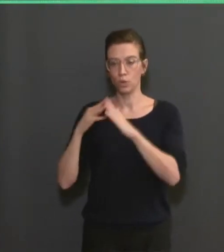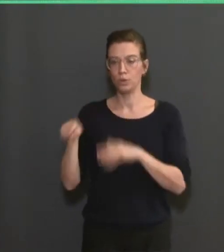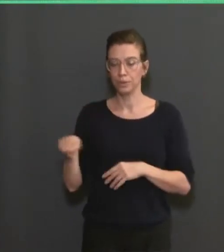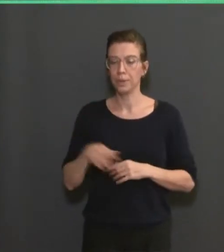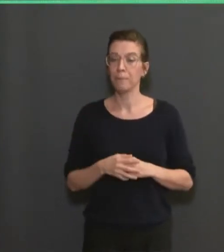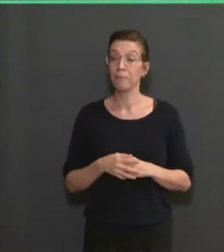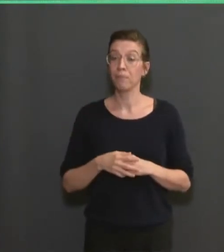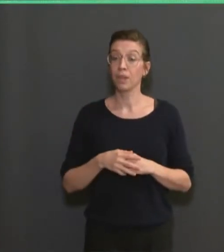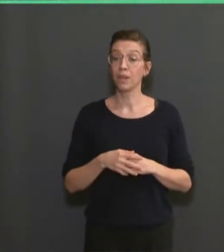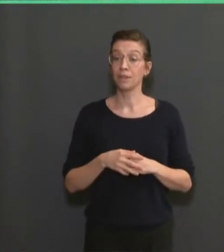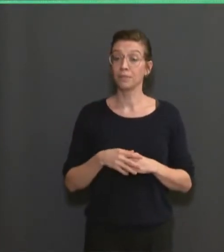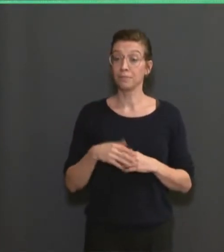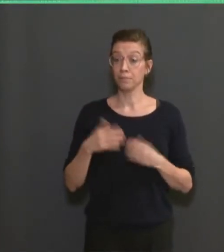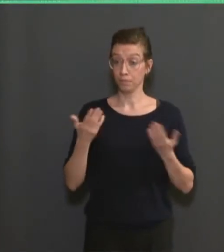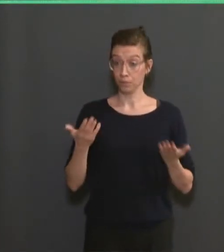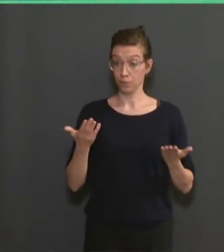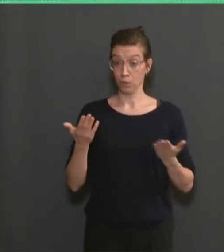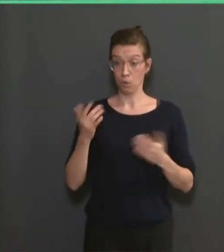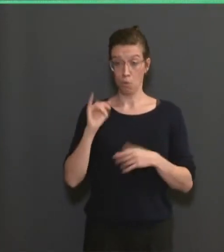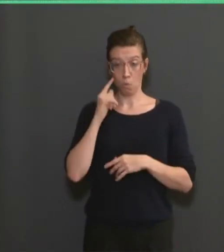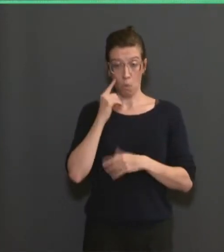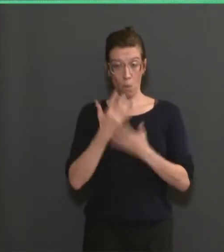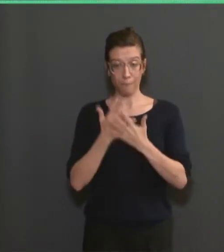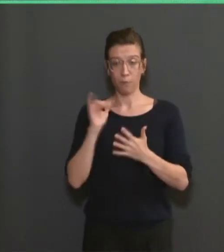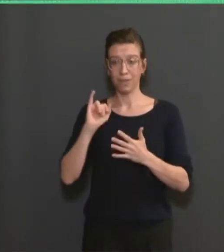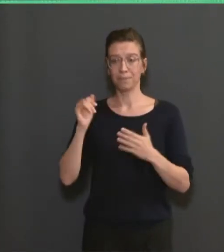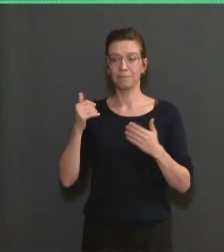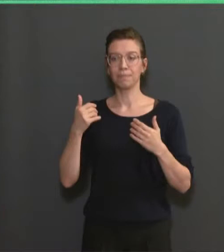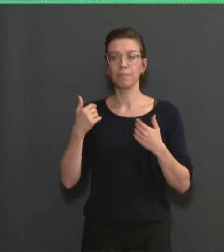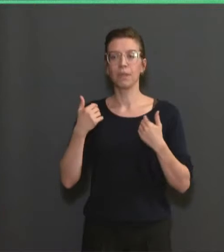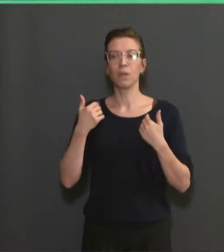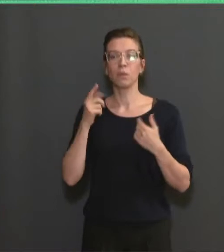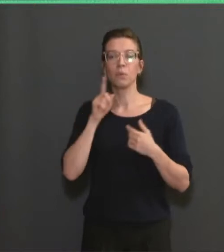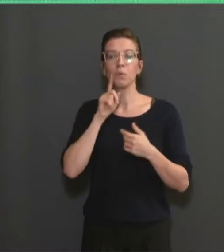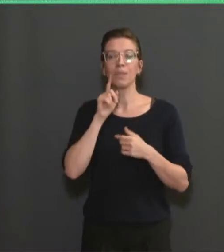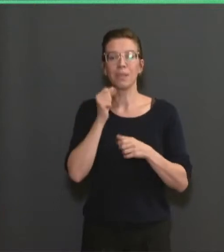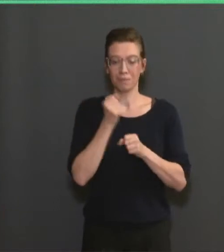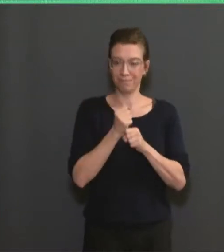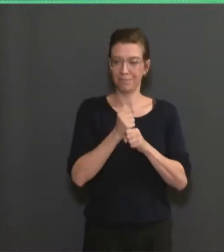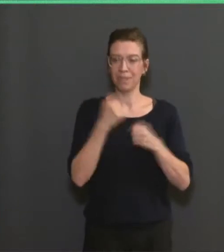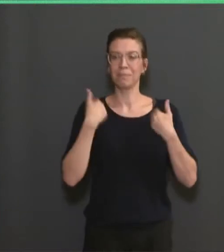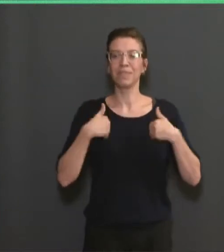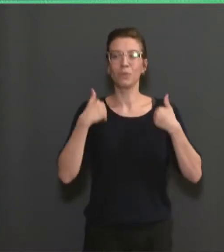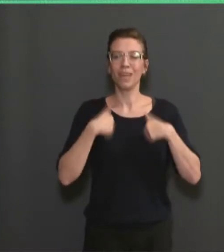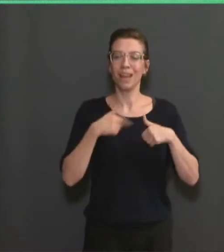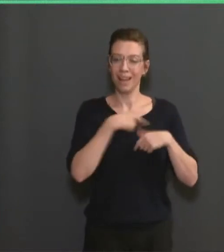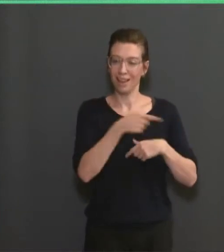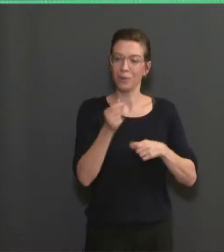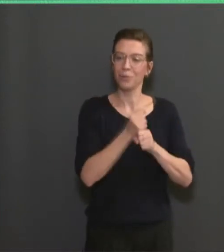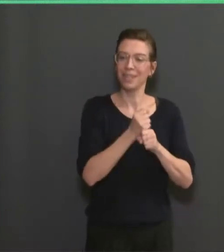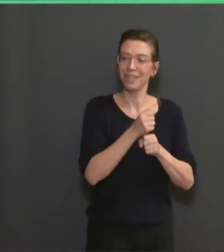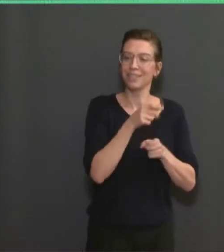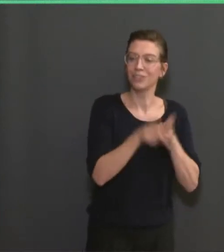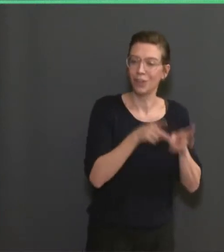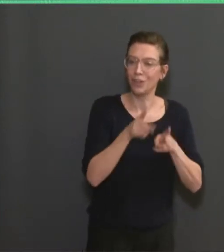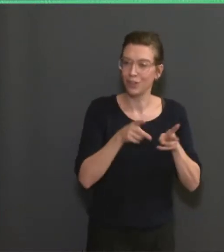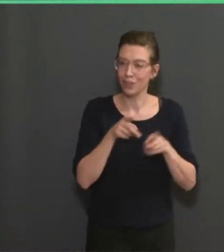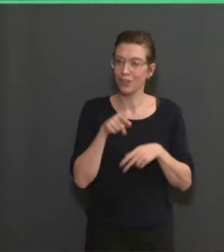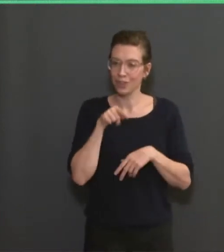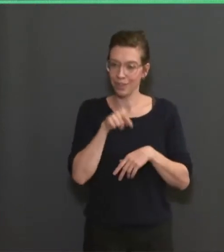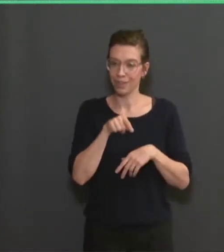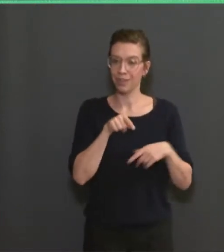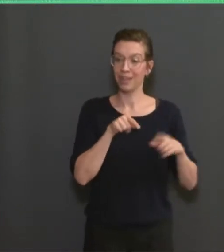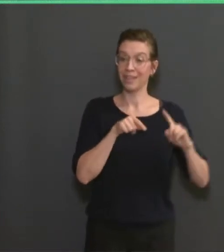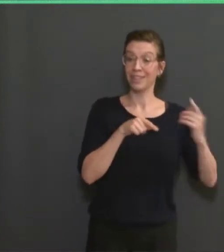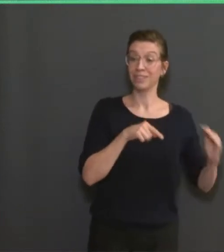Er werden ook opvallend minder zorgverleners opgenomen, namelijk 1,6% tegenover 7% in